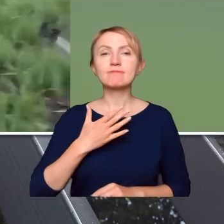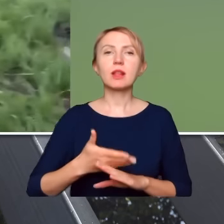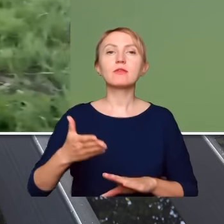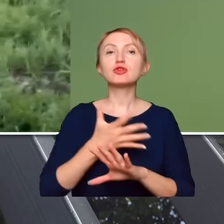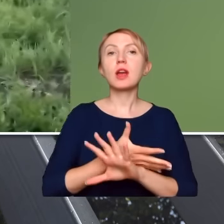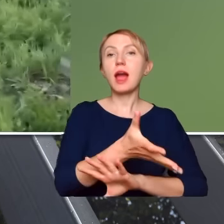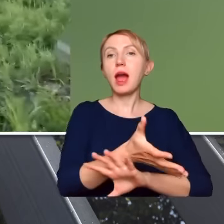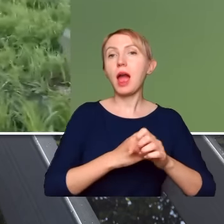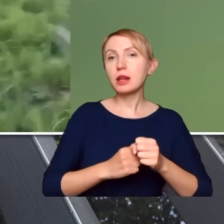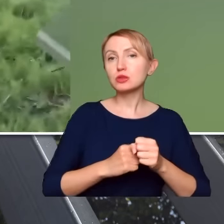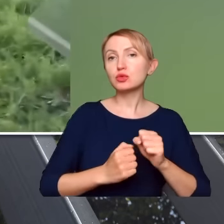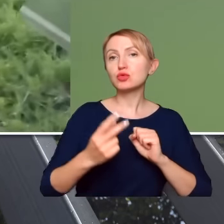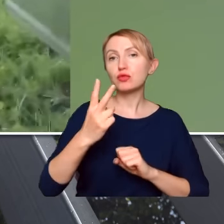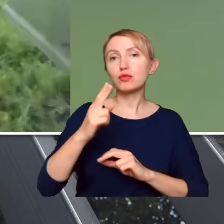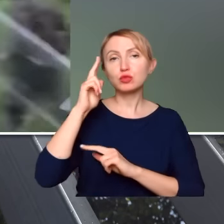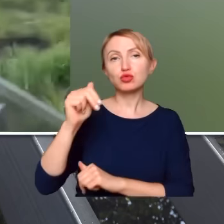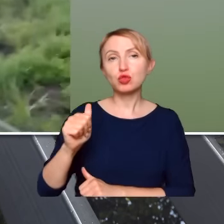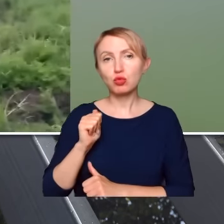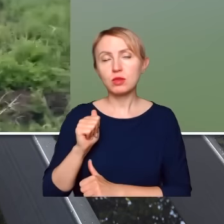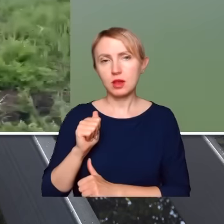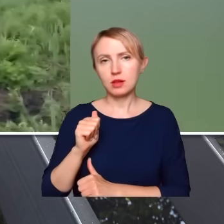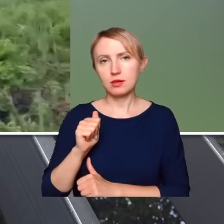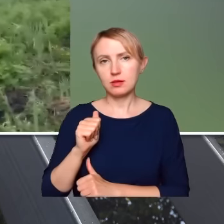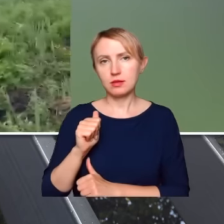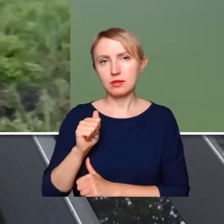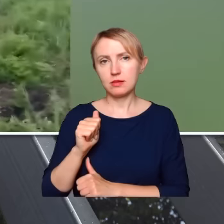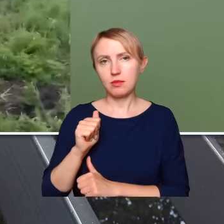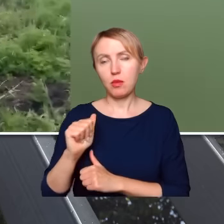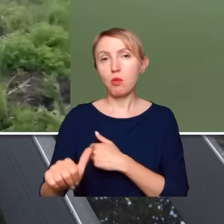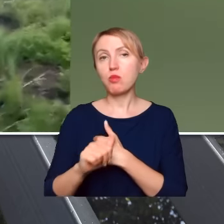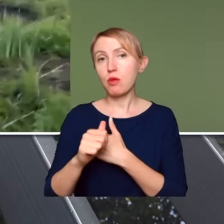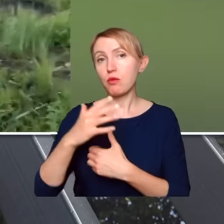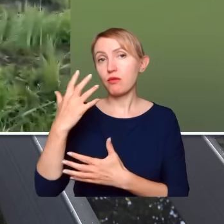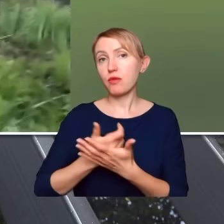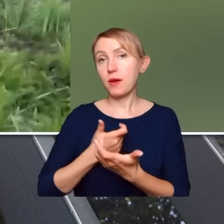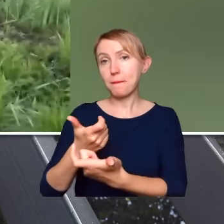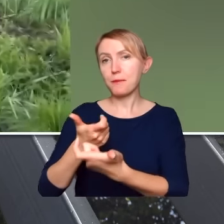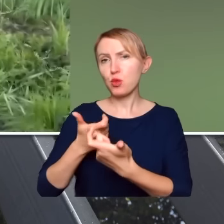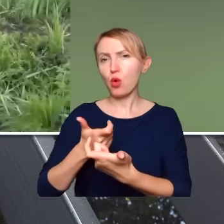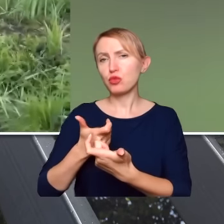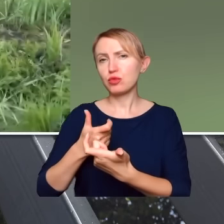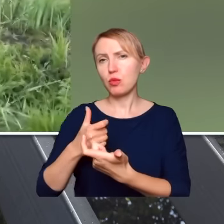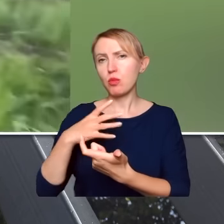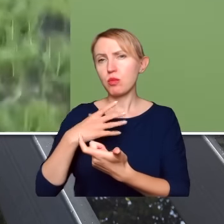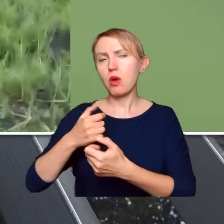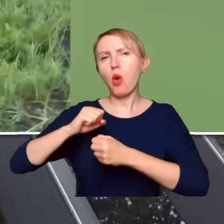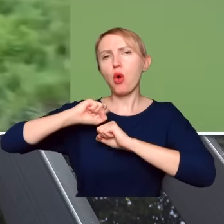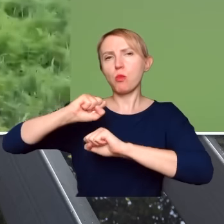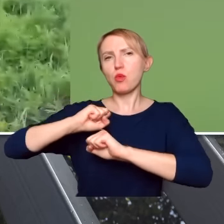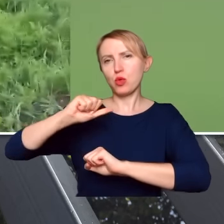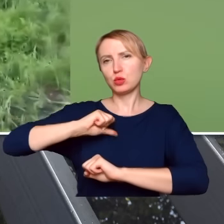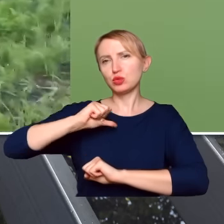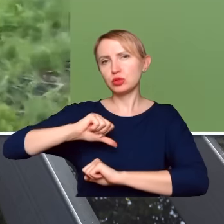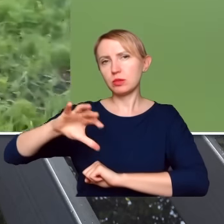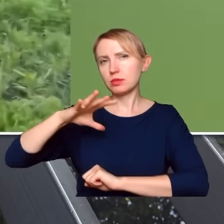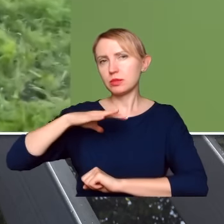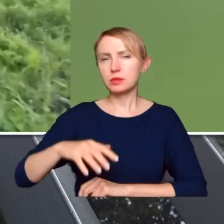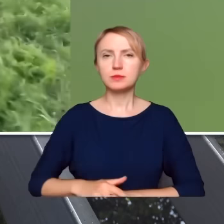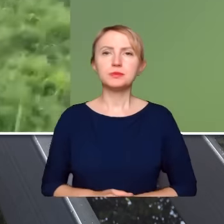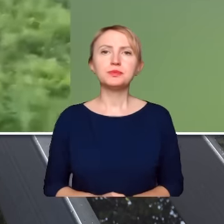wcześniejsze aresztowanie dwóch żołnierzy za użycie broni w obronie samych siebie, tak, tej naszej